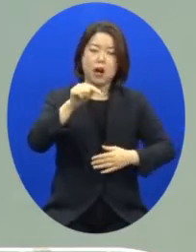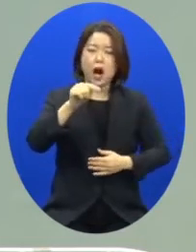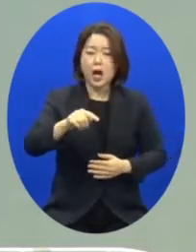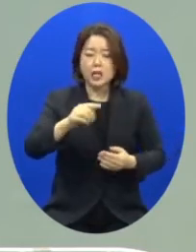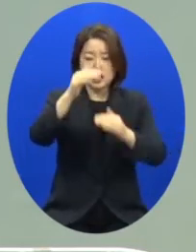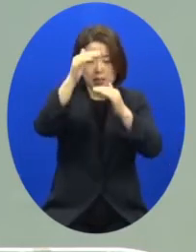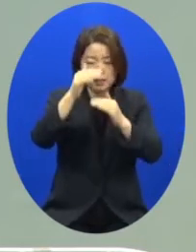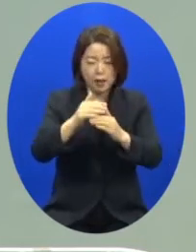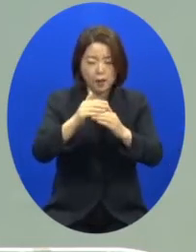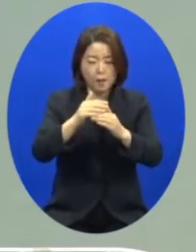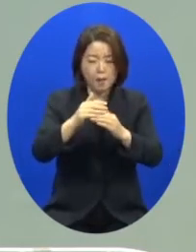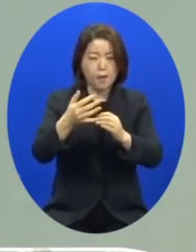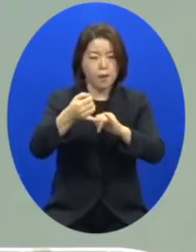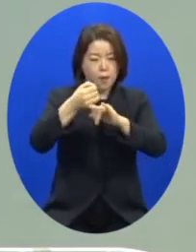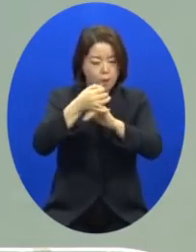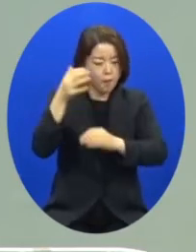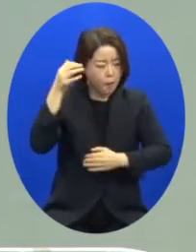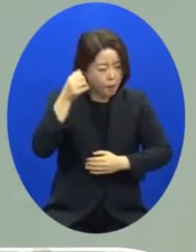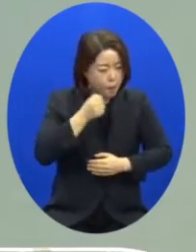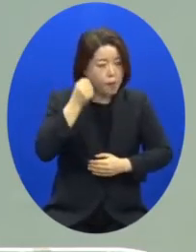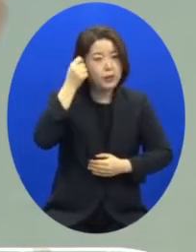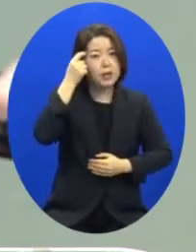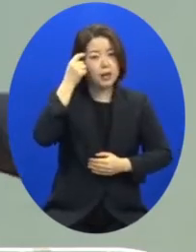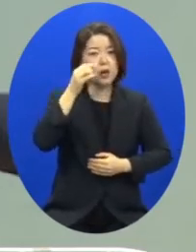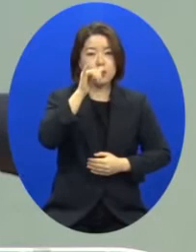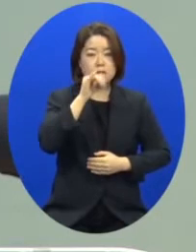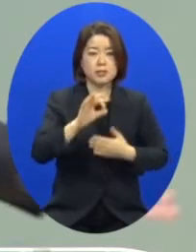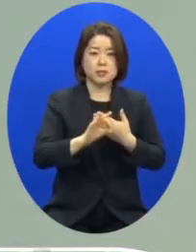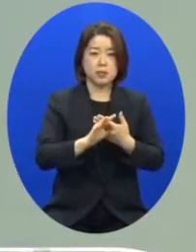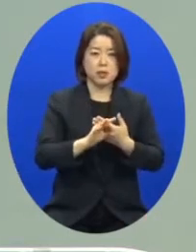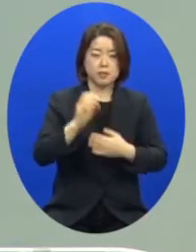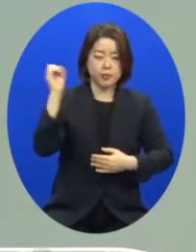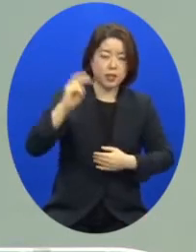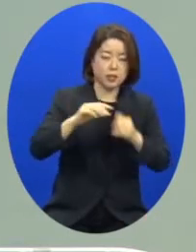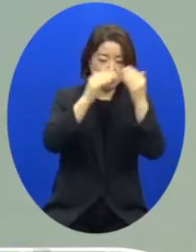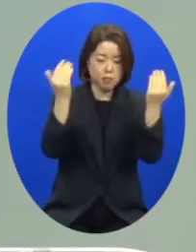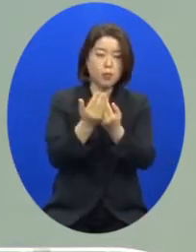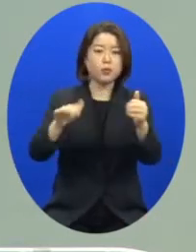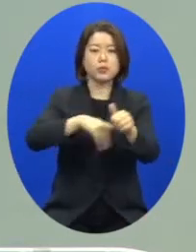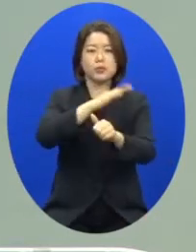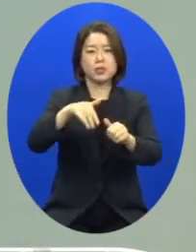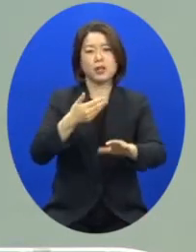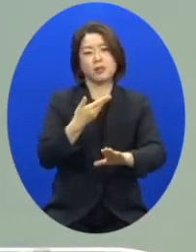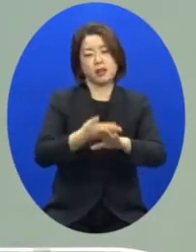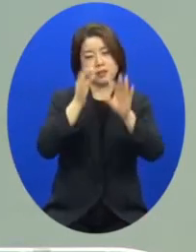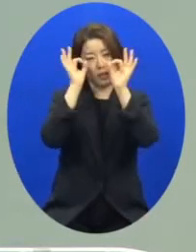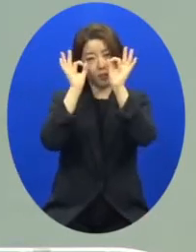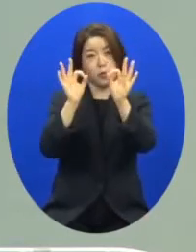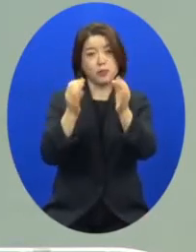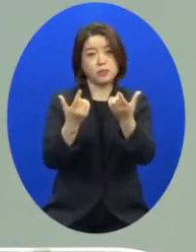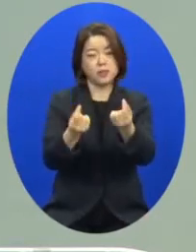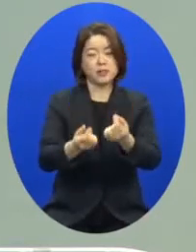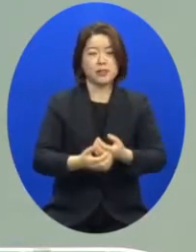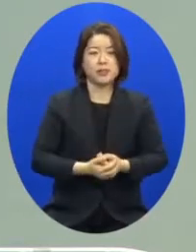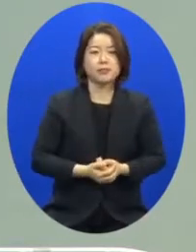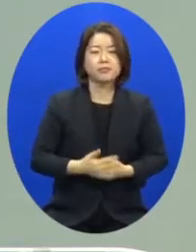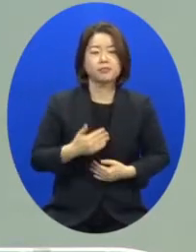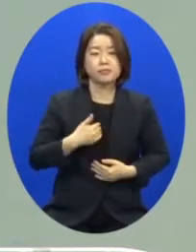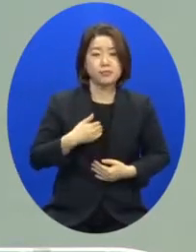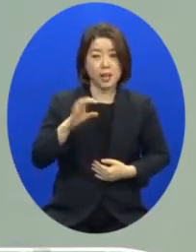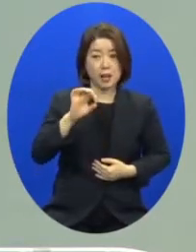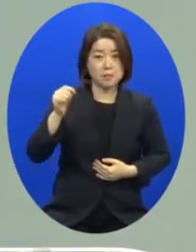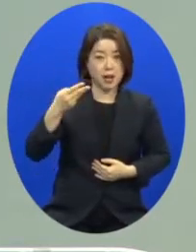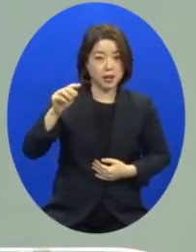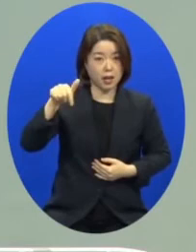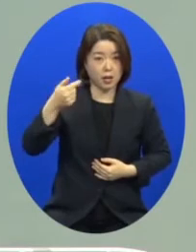분명하게 붙잡으면 갑자기 모든 상황이 다 달리 보입니까 내가 바로 가위로